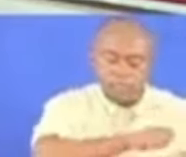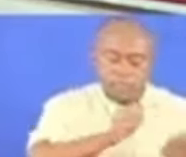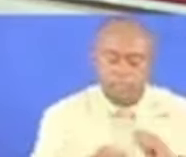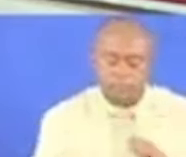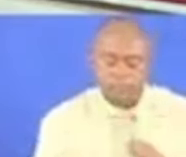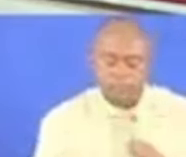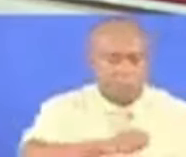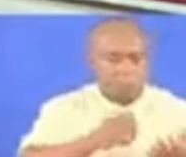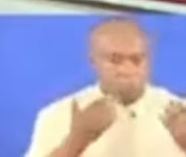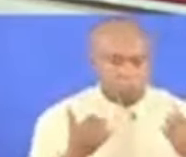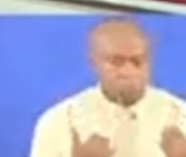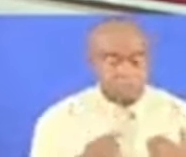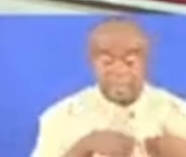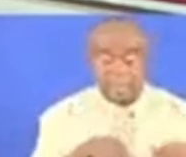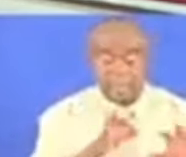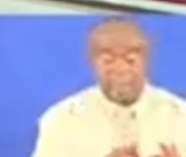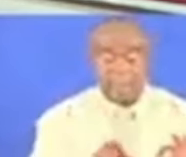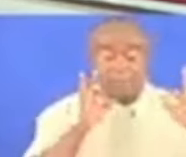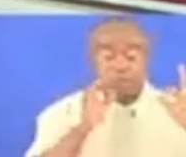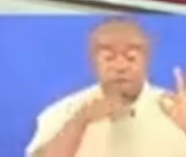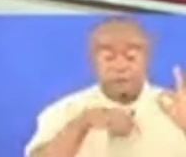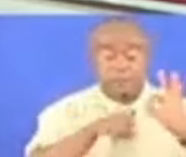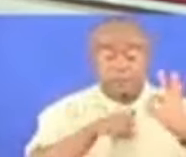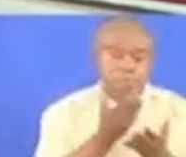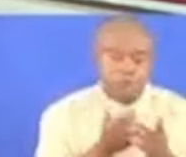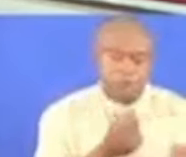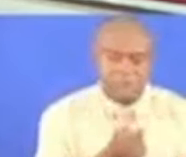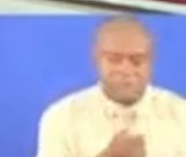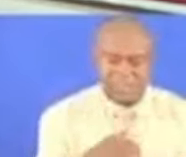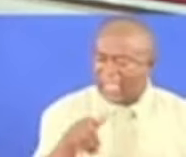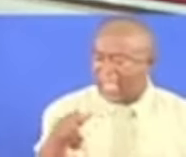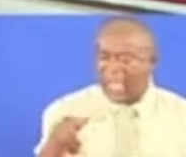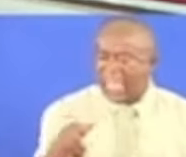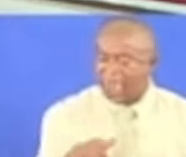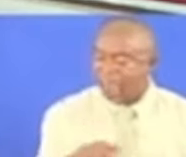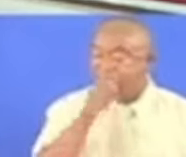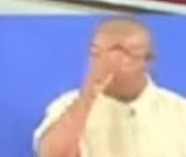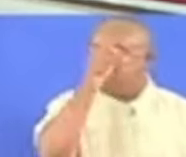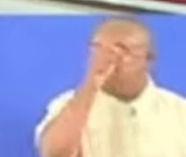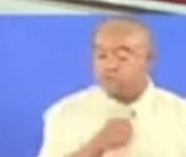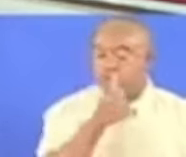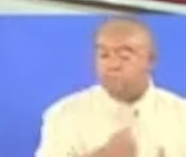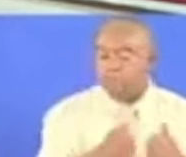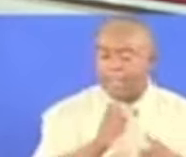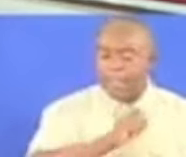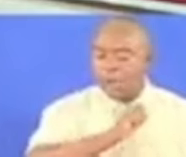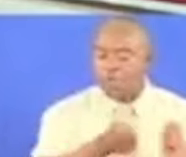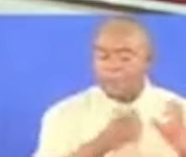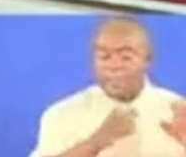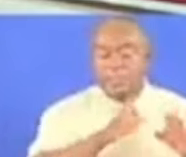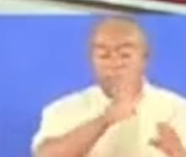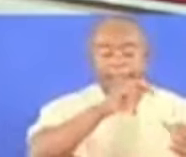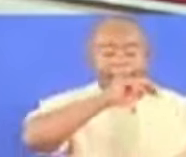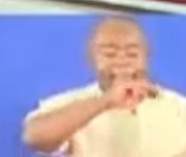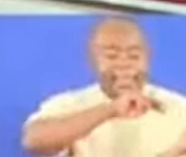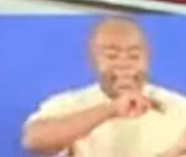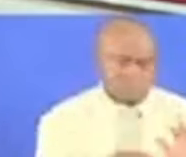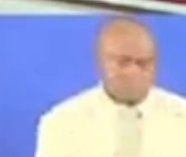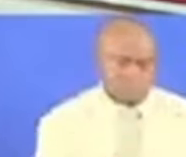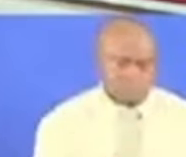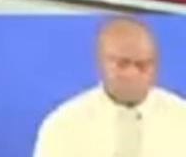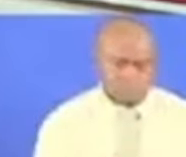kubilay ofy na mw Ada hayam nimi mg furs Ya kub timu yake na kwa kutu hilo